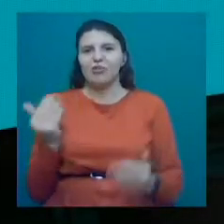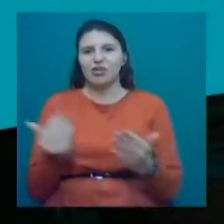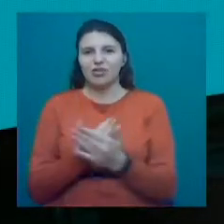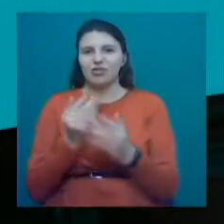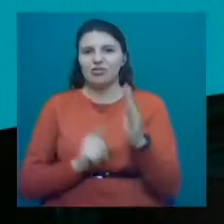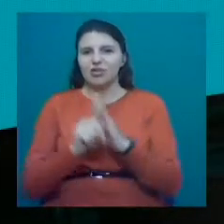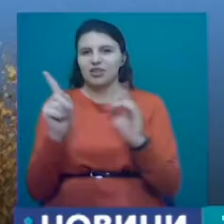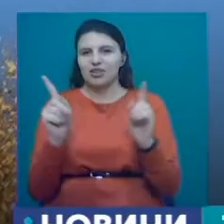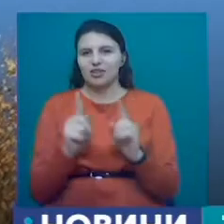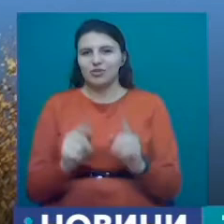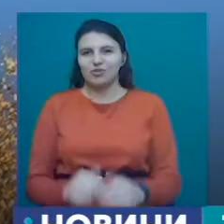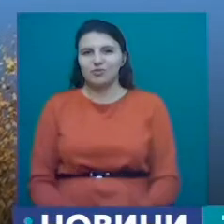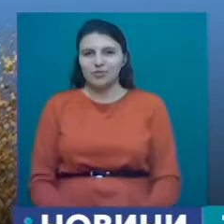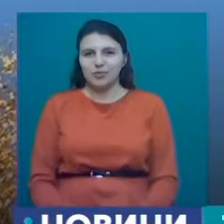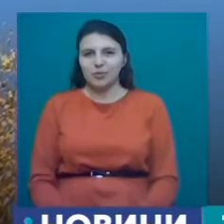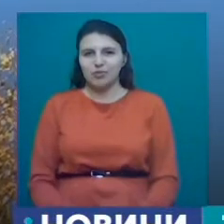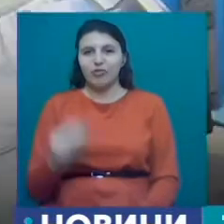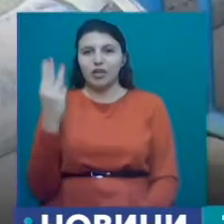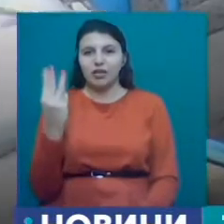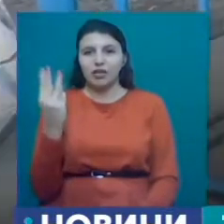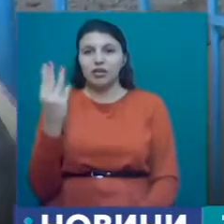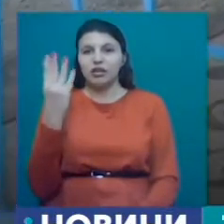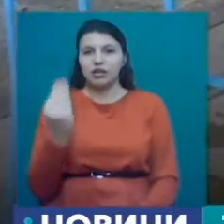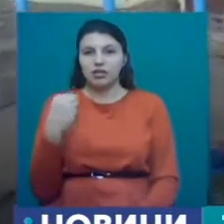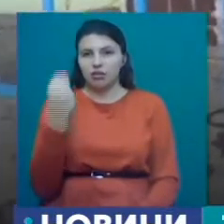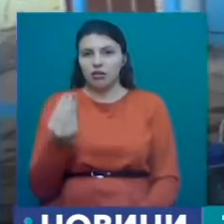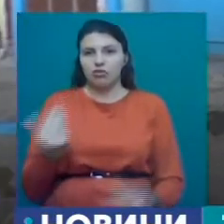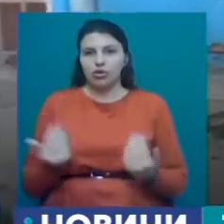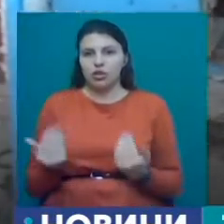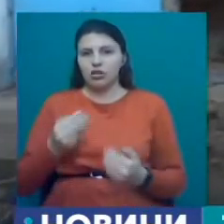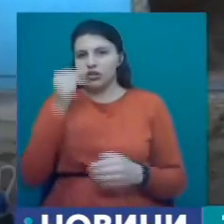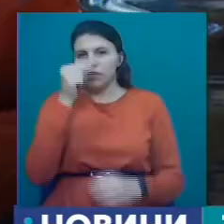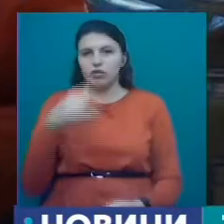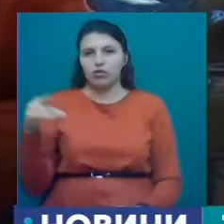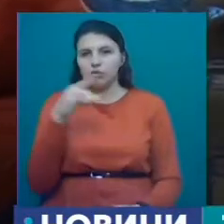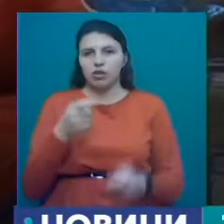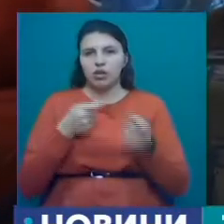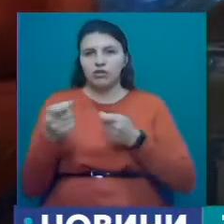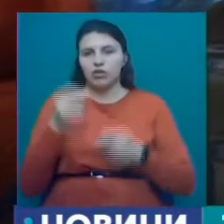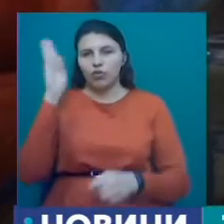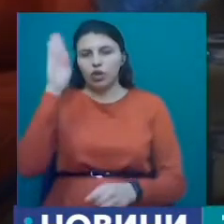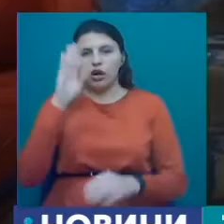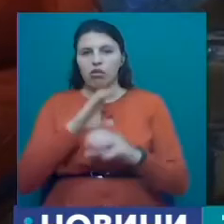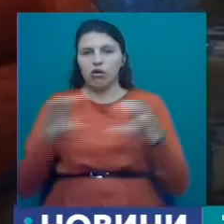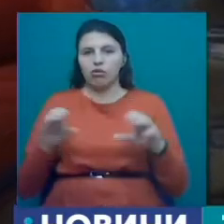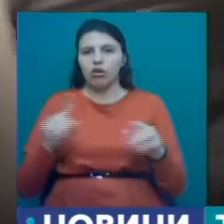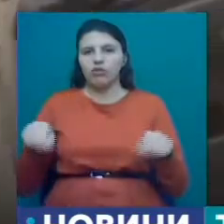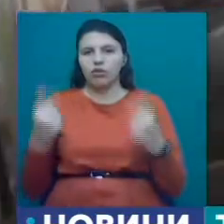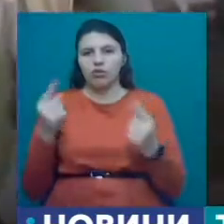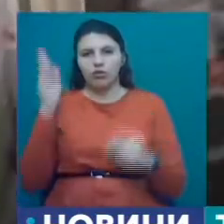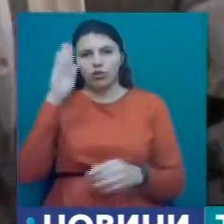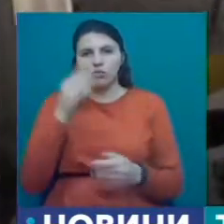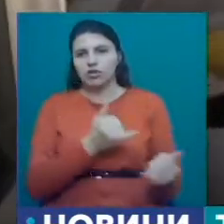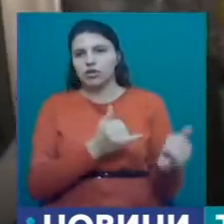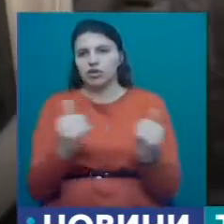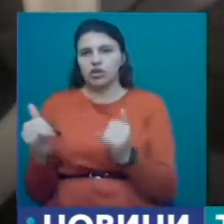спочатку стисло. Три дні дали жителі Слов'янського району Хімік керівництво водоканалу на відновлення водопостачання. Ну